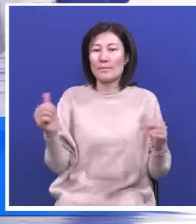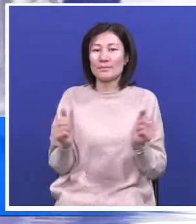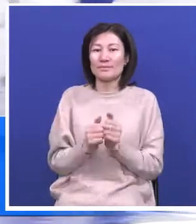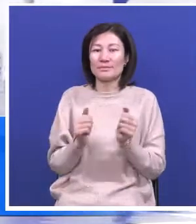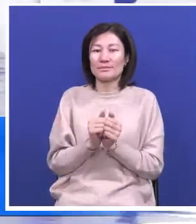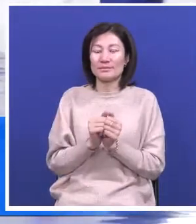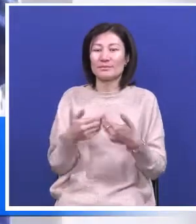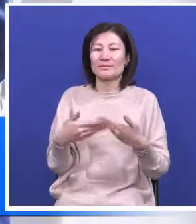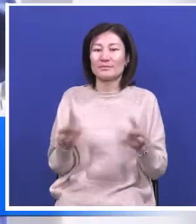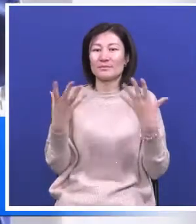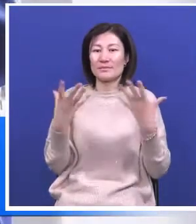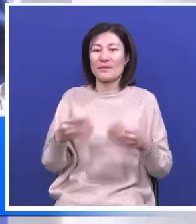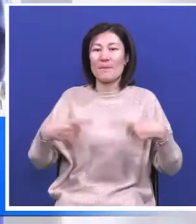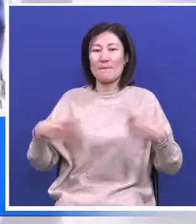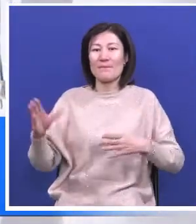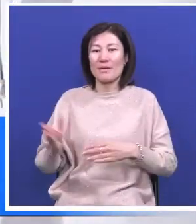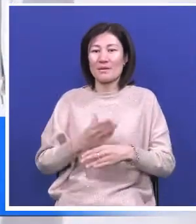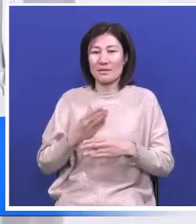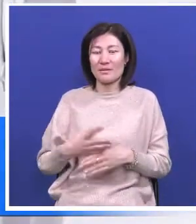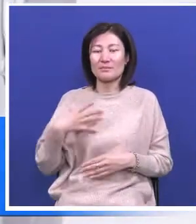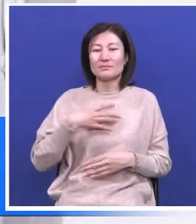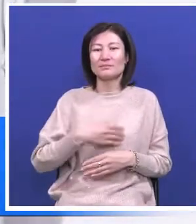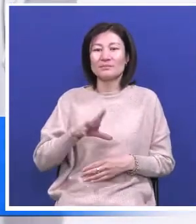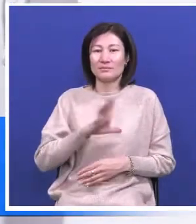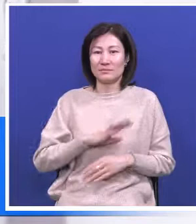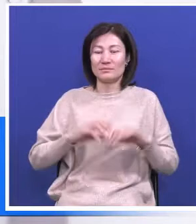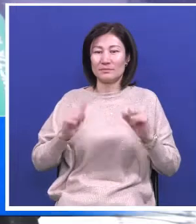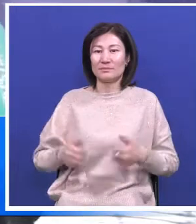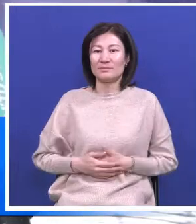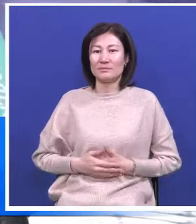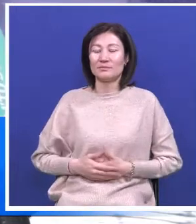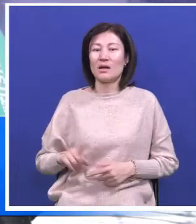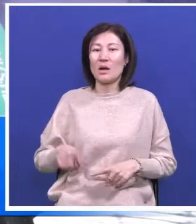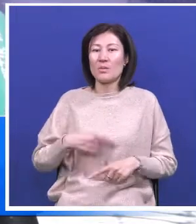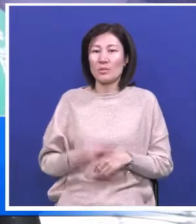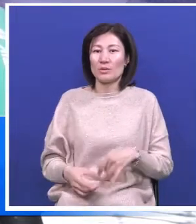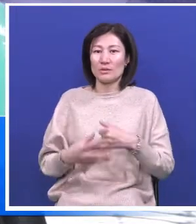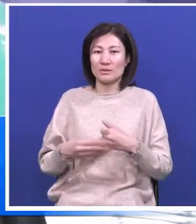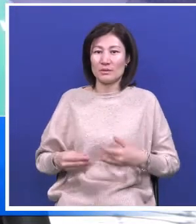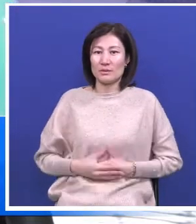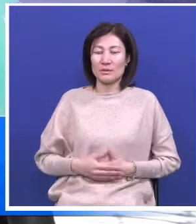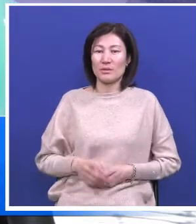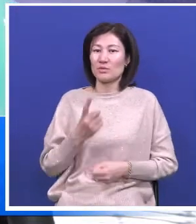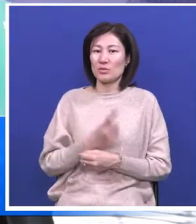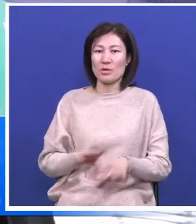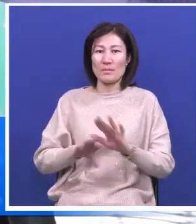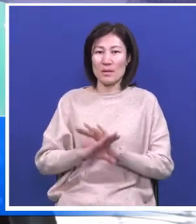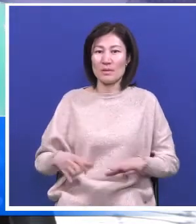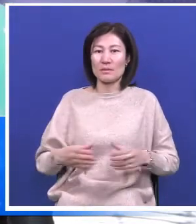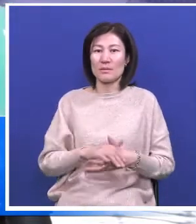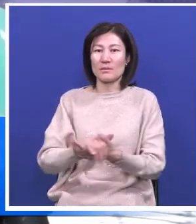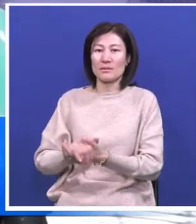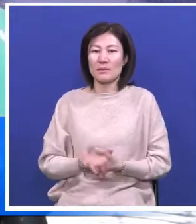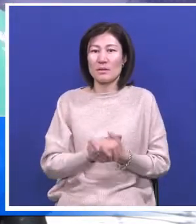спорттық секцияның ашылуы баладан бөлек қамқоршыларына да тиімді болып отыр. Мына жерге балдарымыз құрдан-құр жүрмесін деп осыны ұйымдастырып